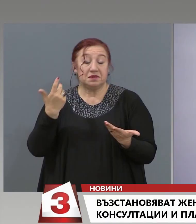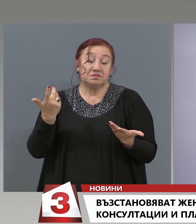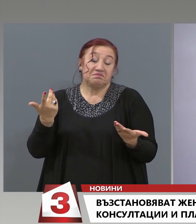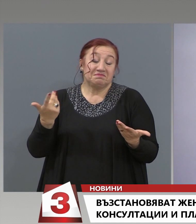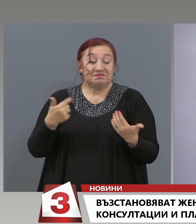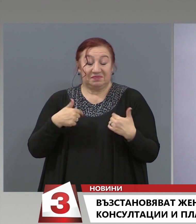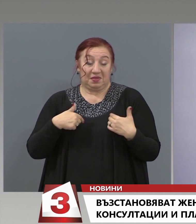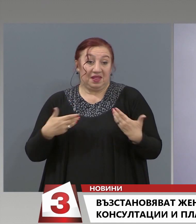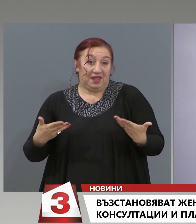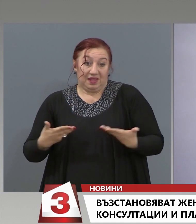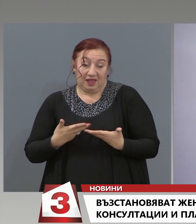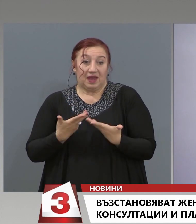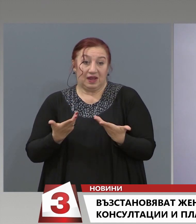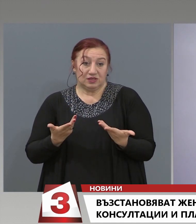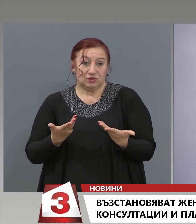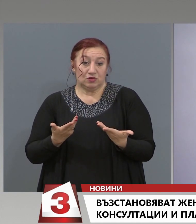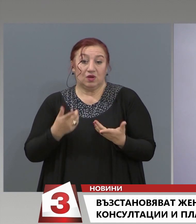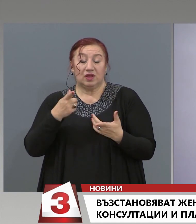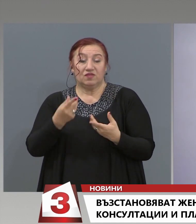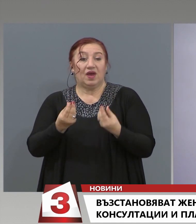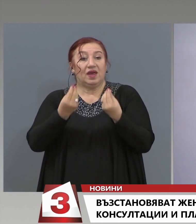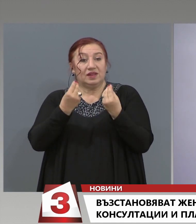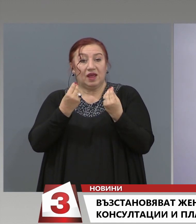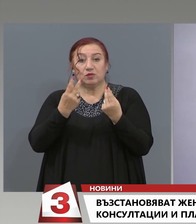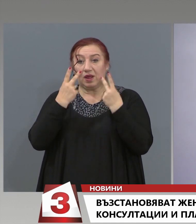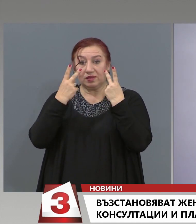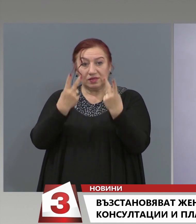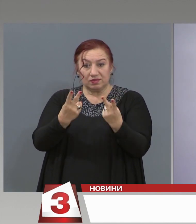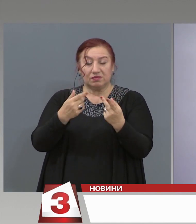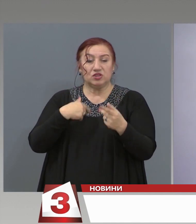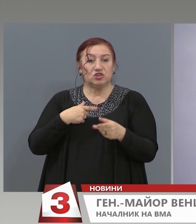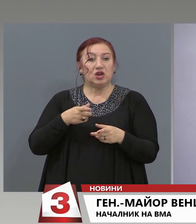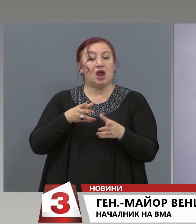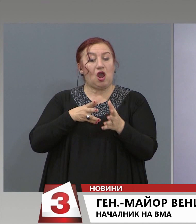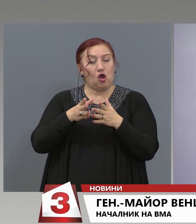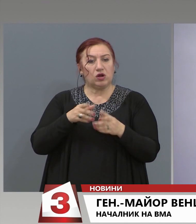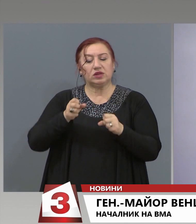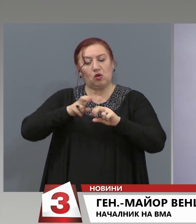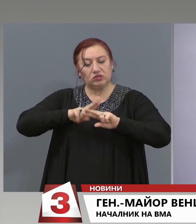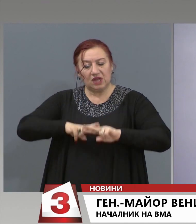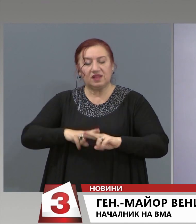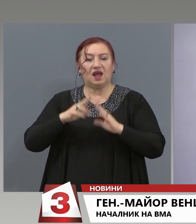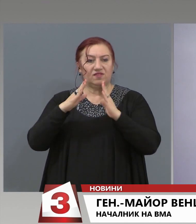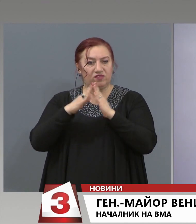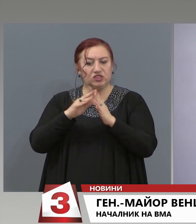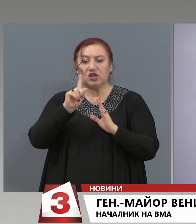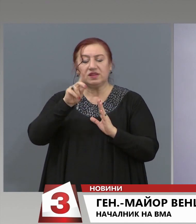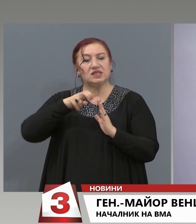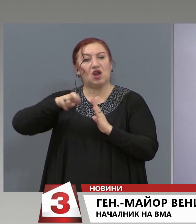штаба Това е най-добрата констатация която може да направим е, че гражданите се вслужиха в призвите